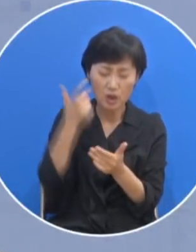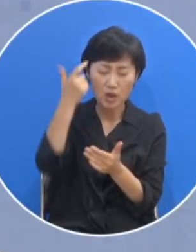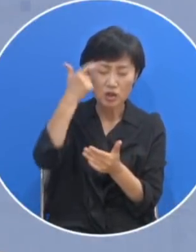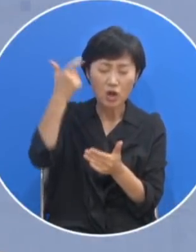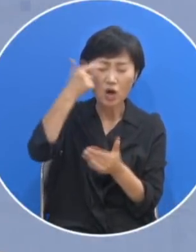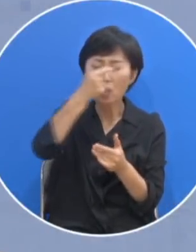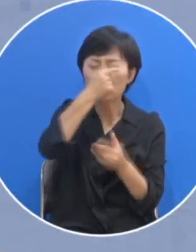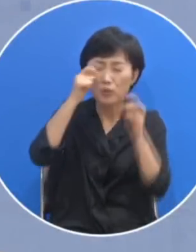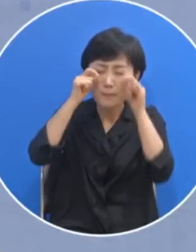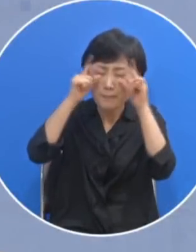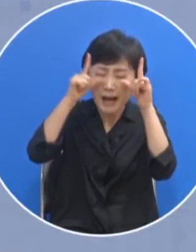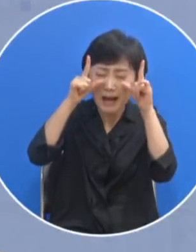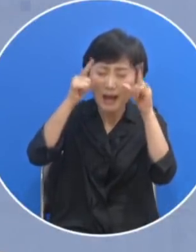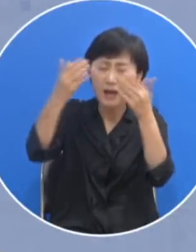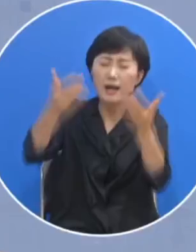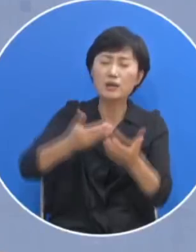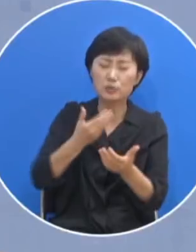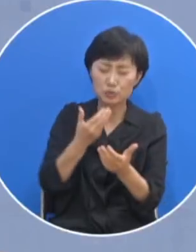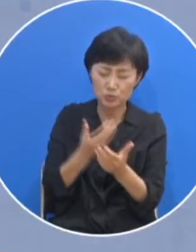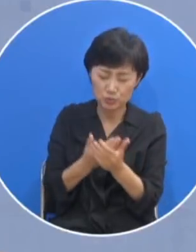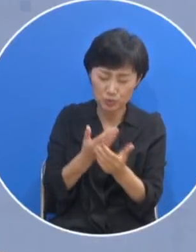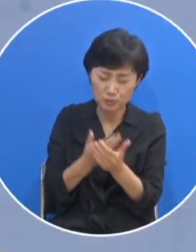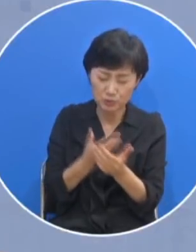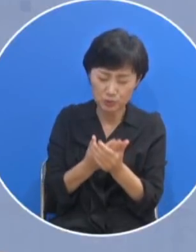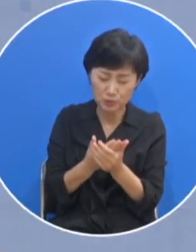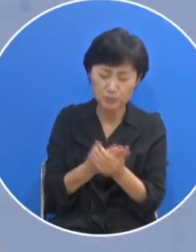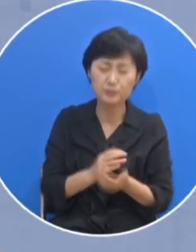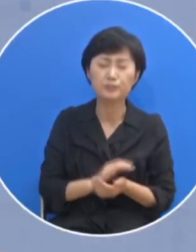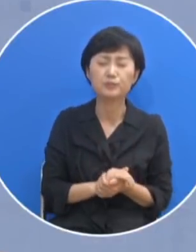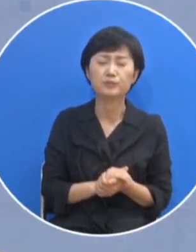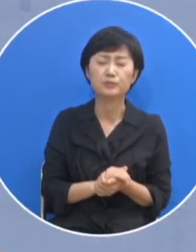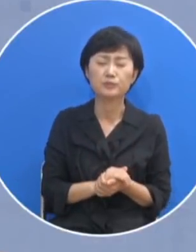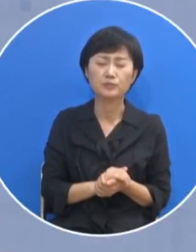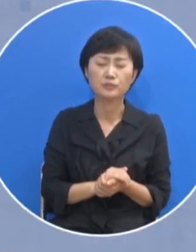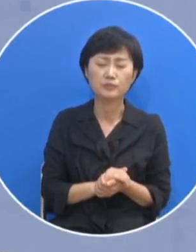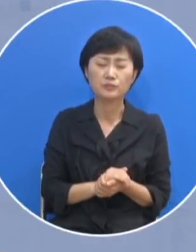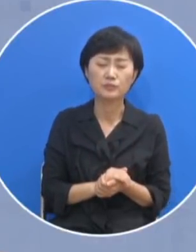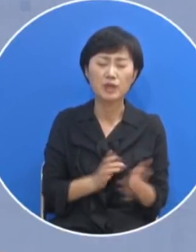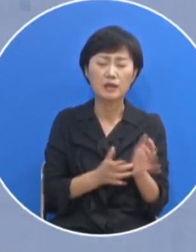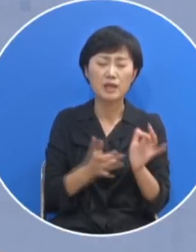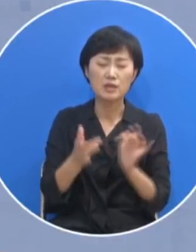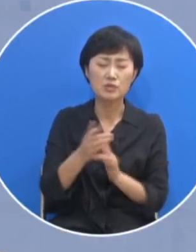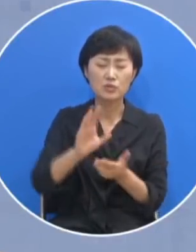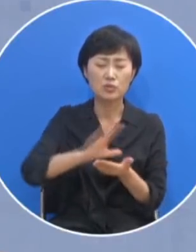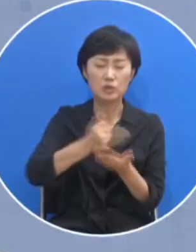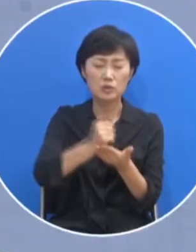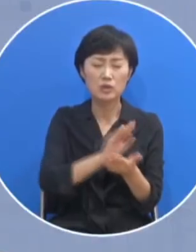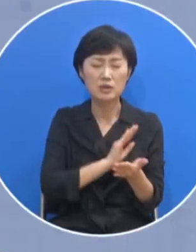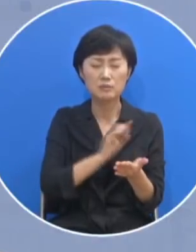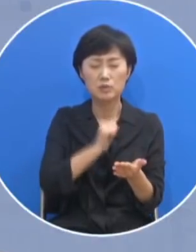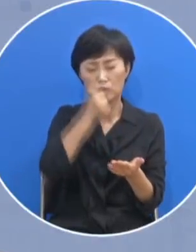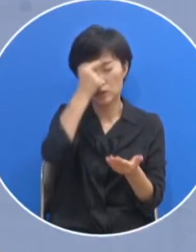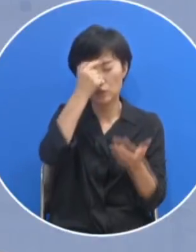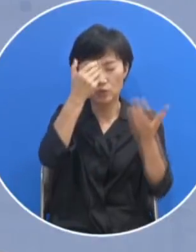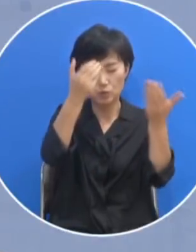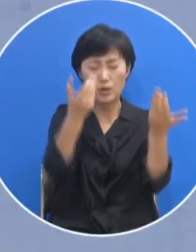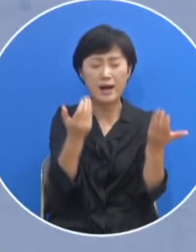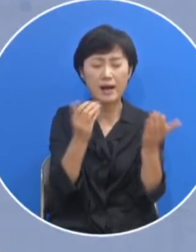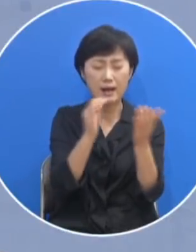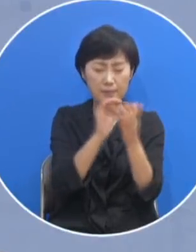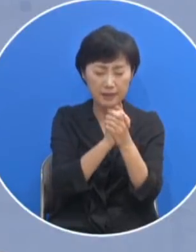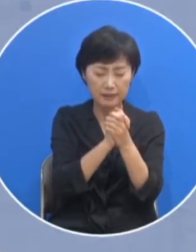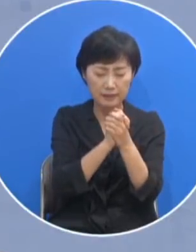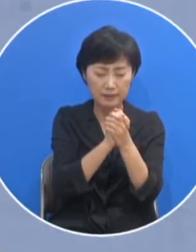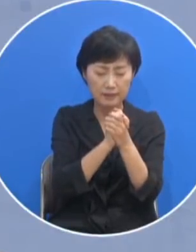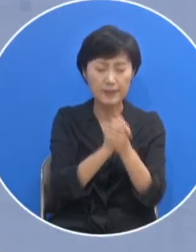문 올도 는 말을 되기를 goodwin 예수 그리스도 이름으로 기도하옵나이다 이럴 수 있어서